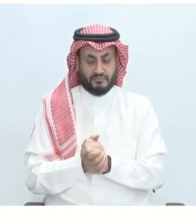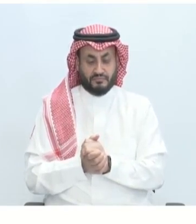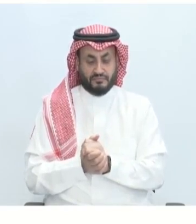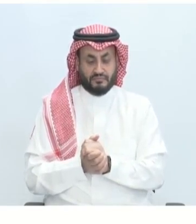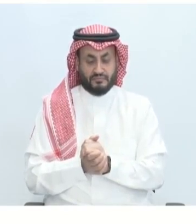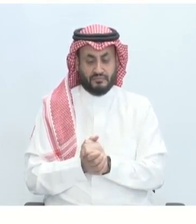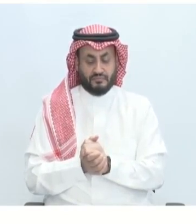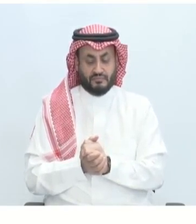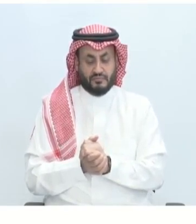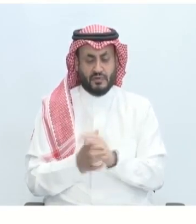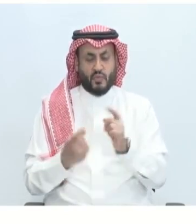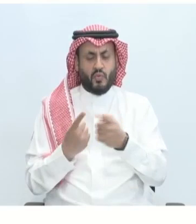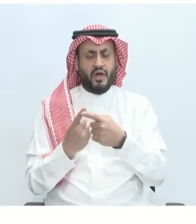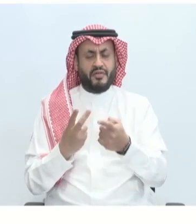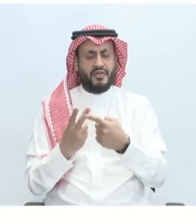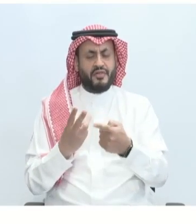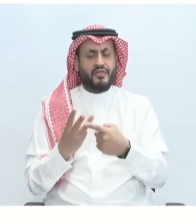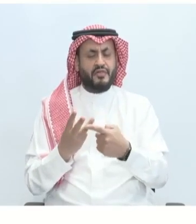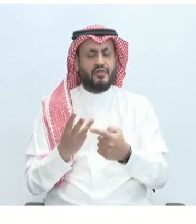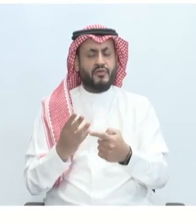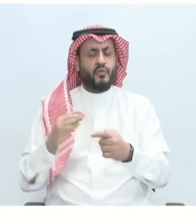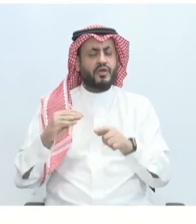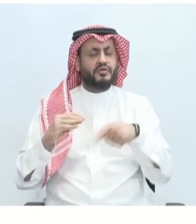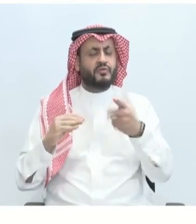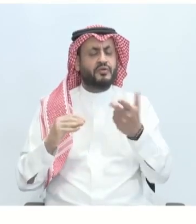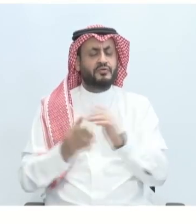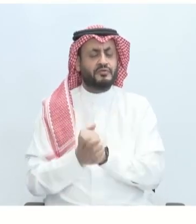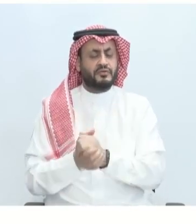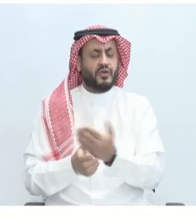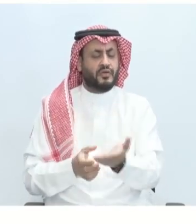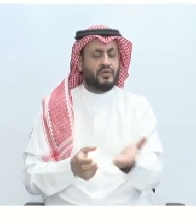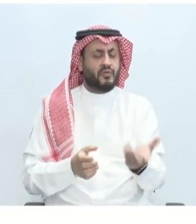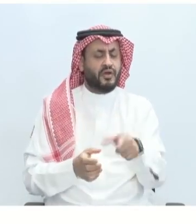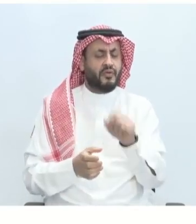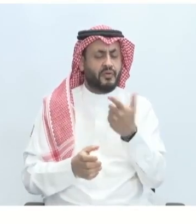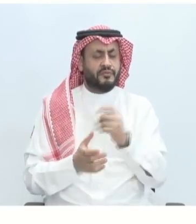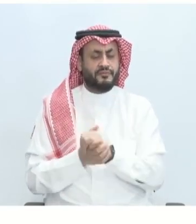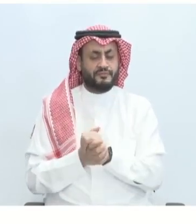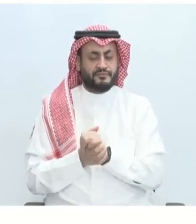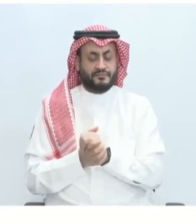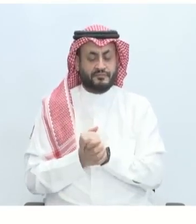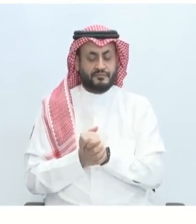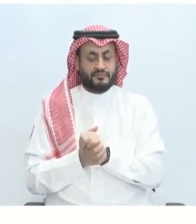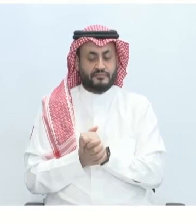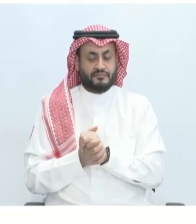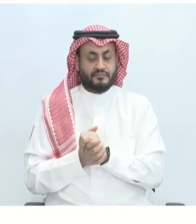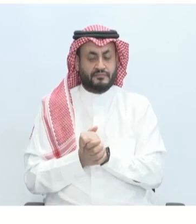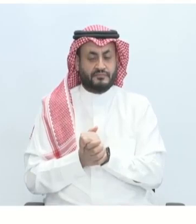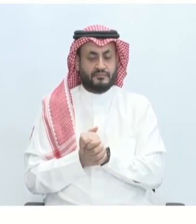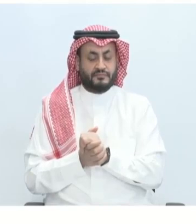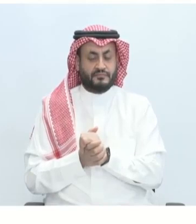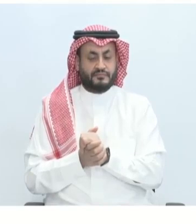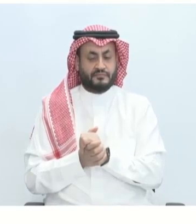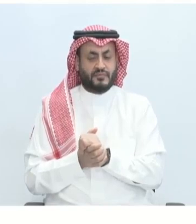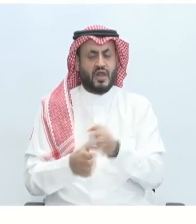اجبار الناس على الاسلام من يستطيع ان يختار الخيار المناسب لهذه العباره مهمه الرسول صلى الله عليه